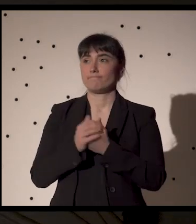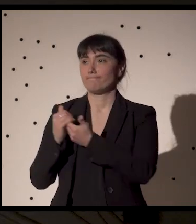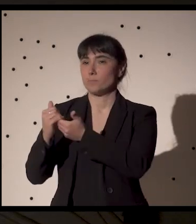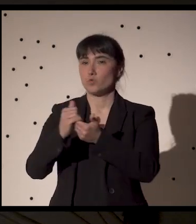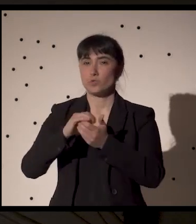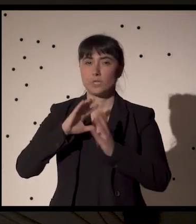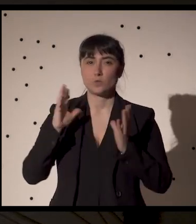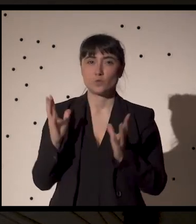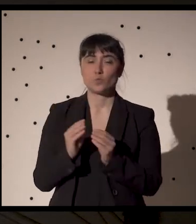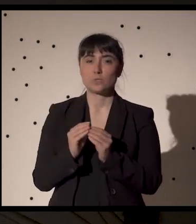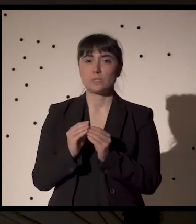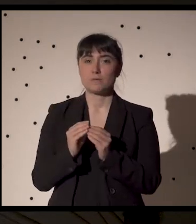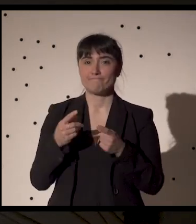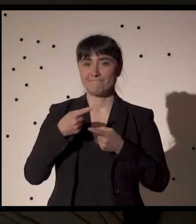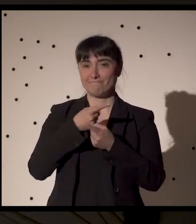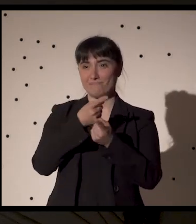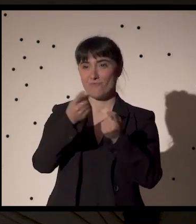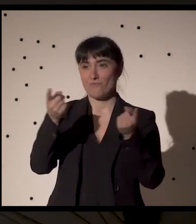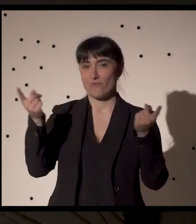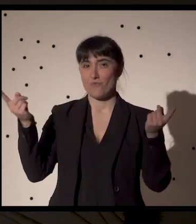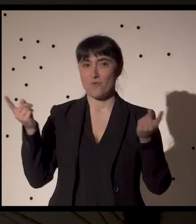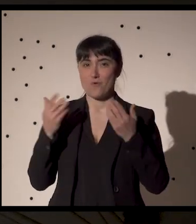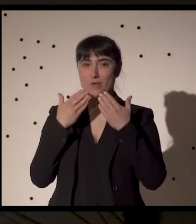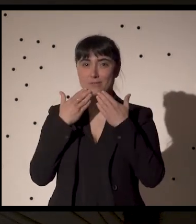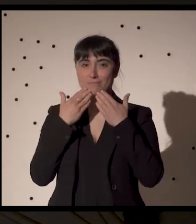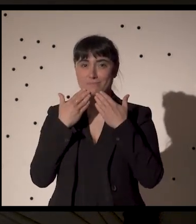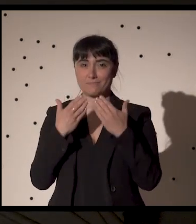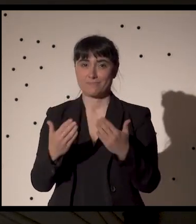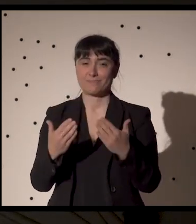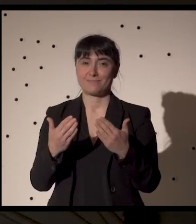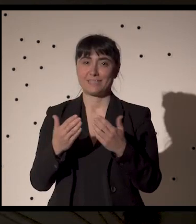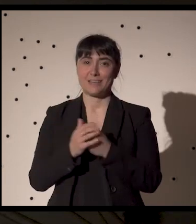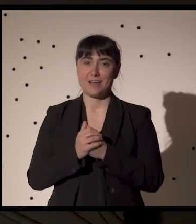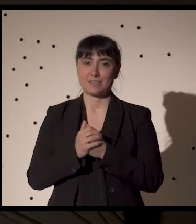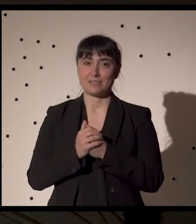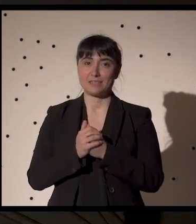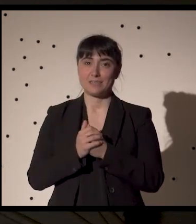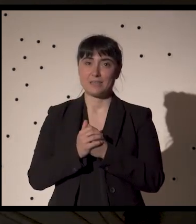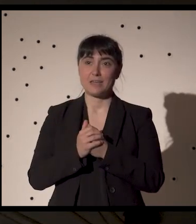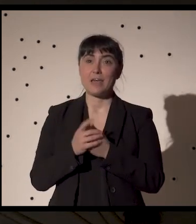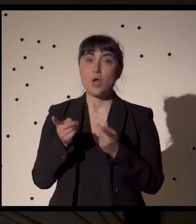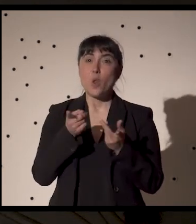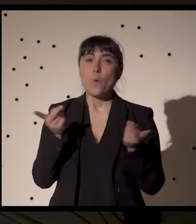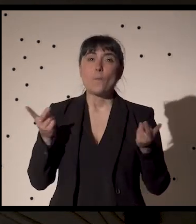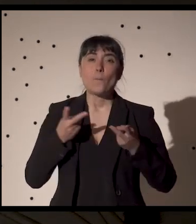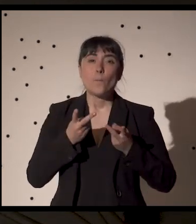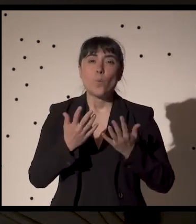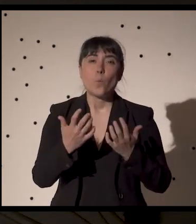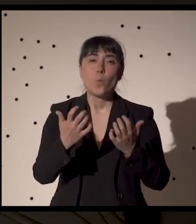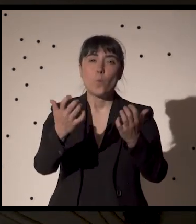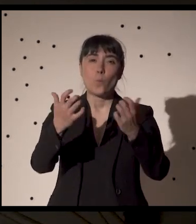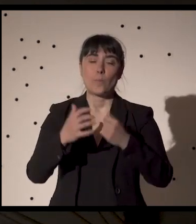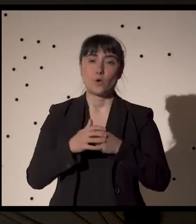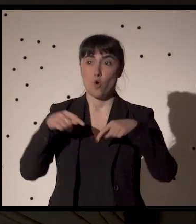naturalmente tutti voi e voglio ringraziare il il pubblico il pubblico non soltanto